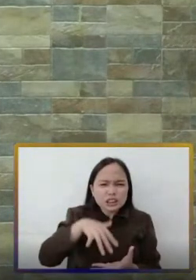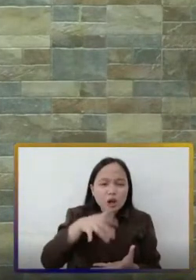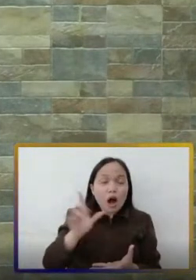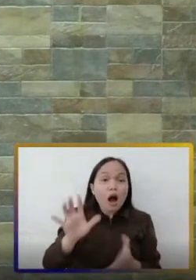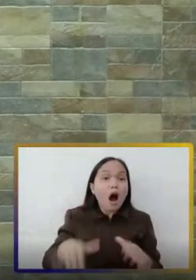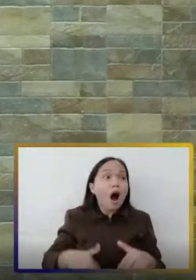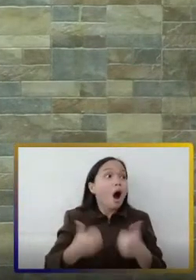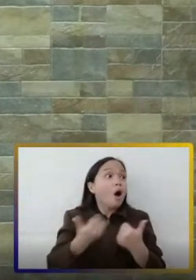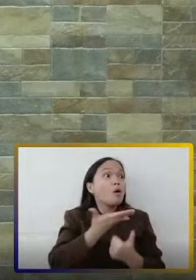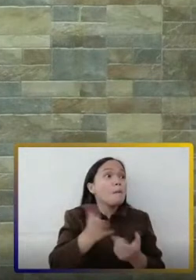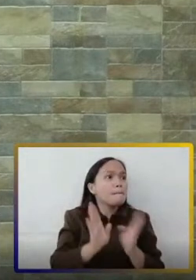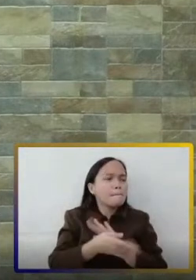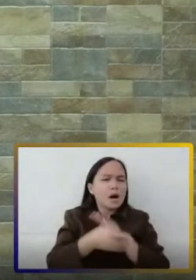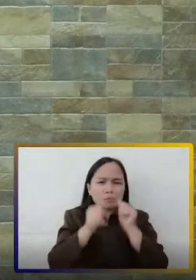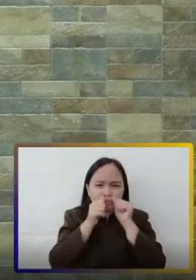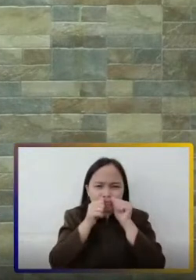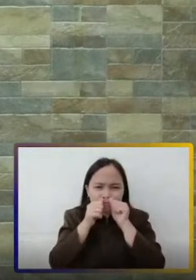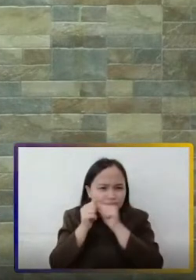kayo magiging adik.